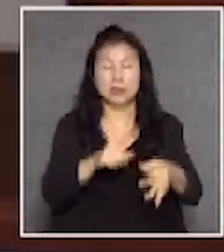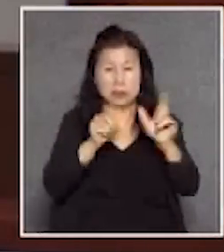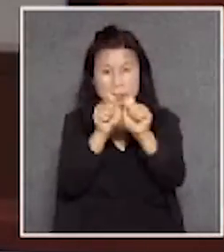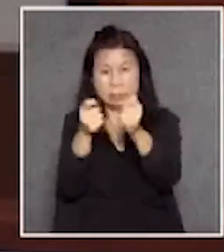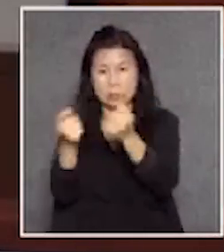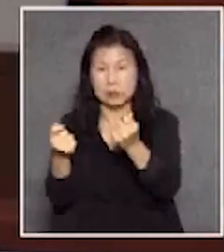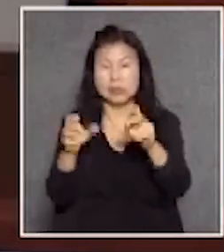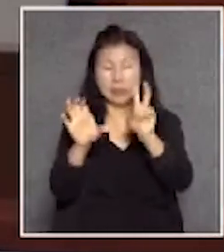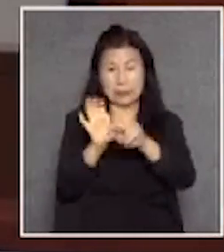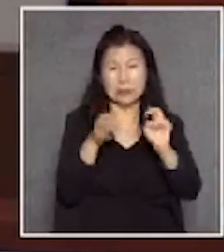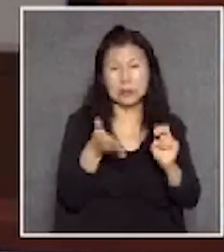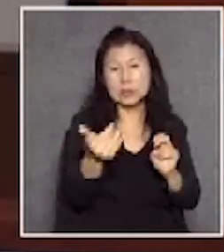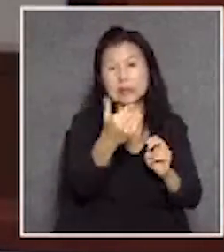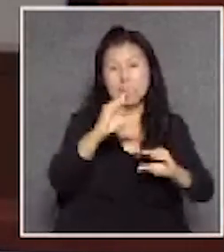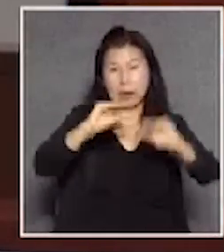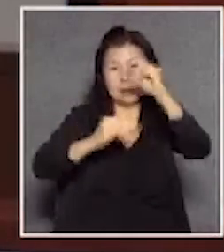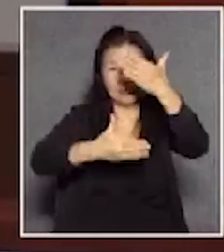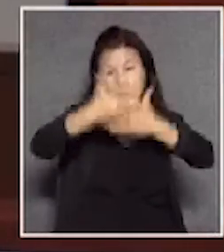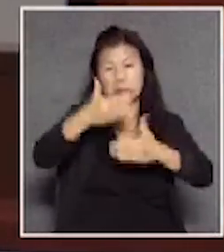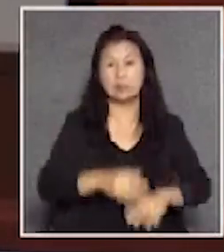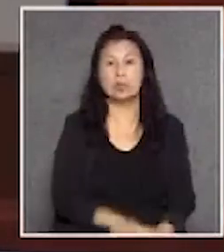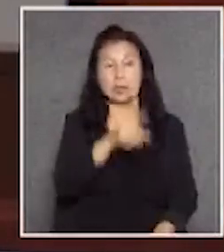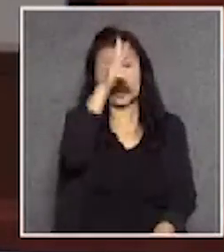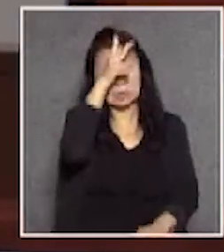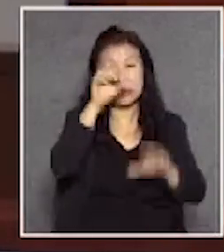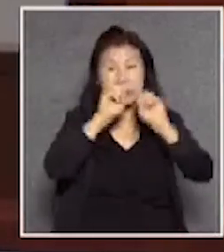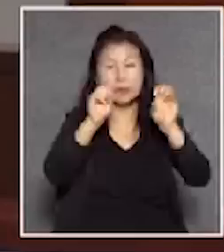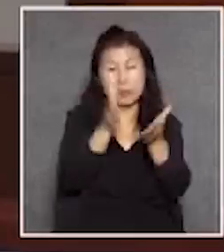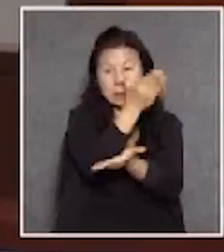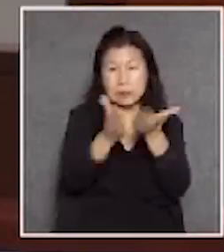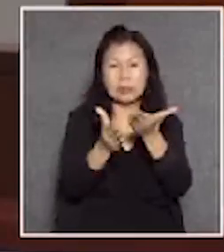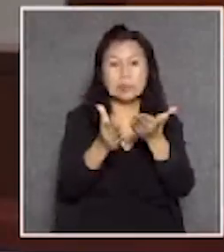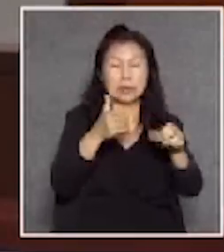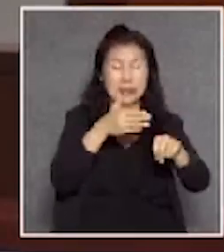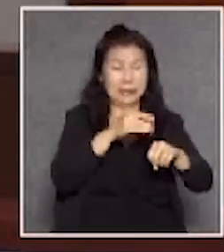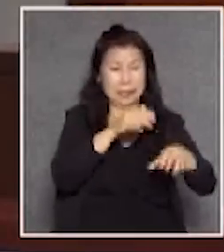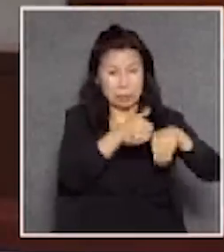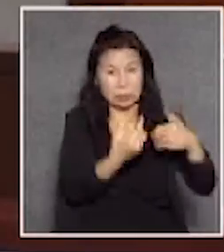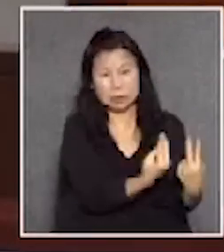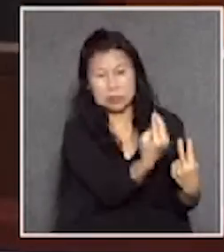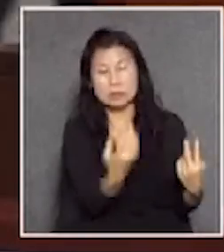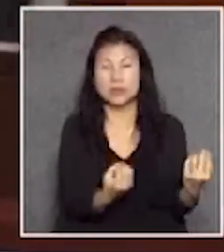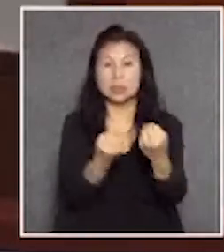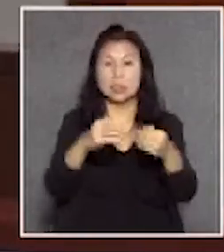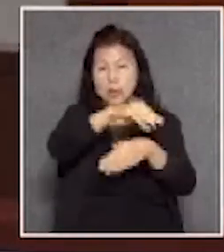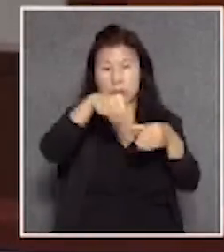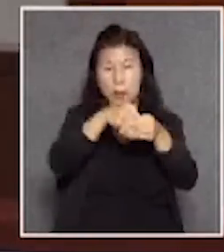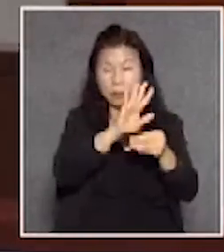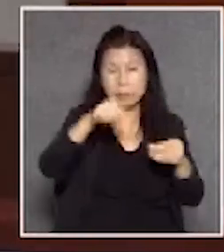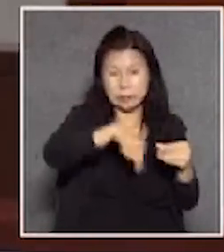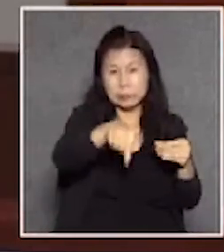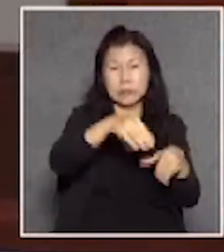壞大浪西灣的工程。同時政府宣布分批將郊野公園的不包括土地納入郊